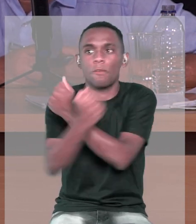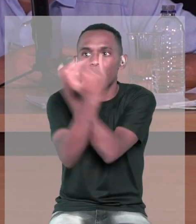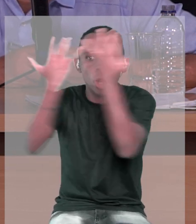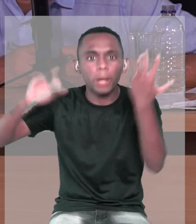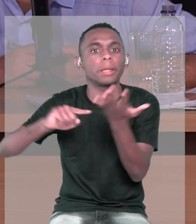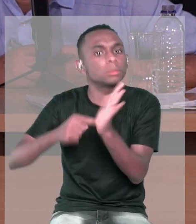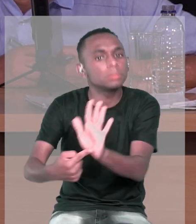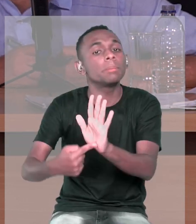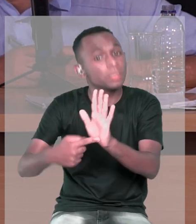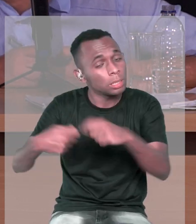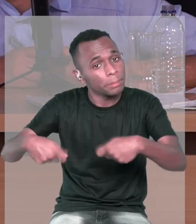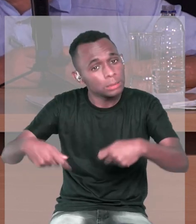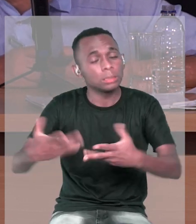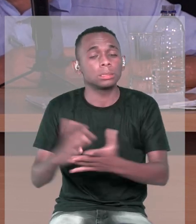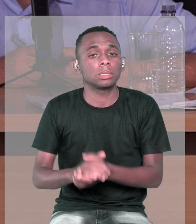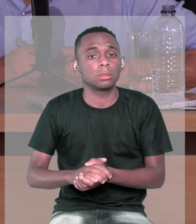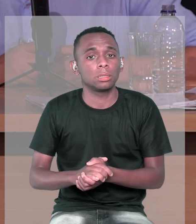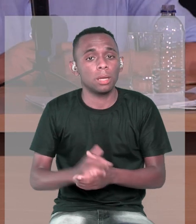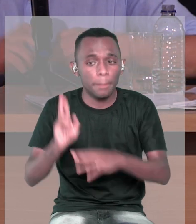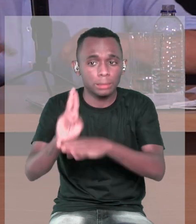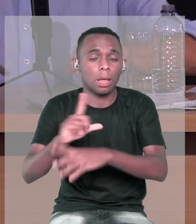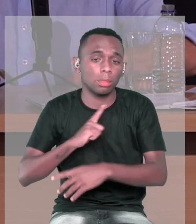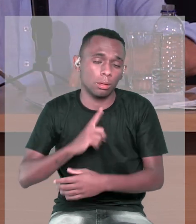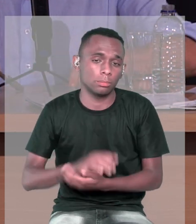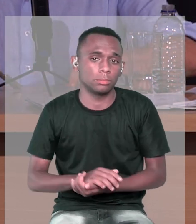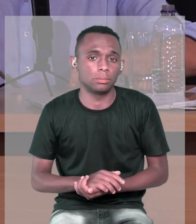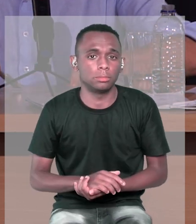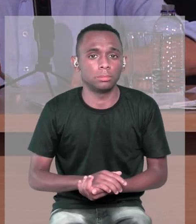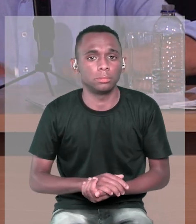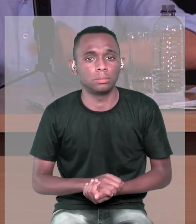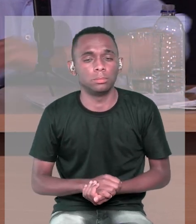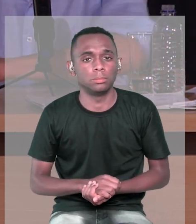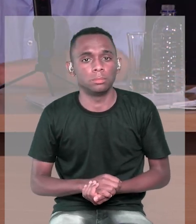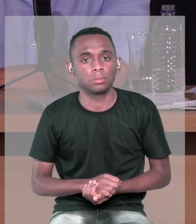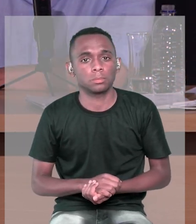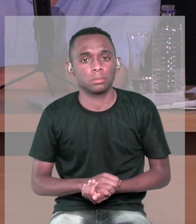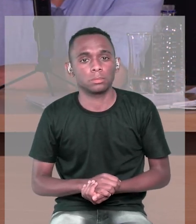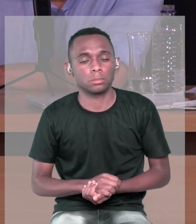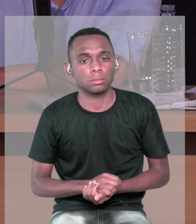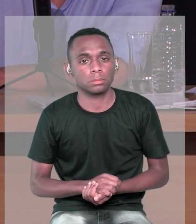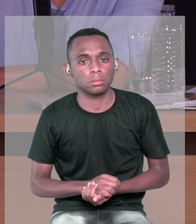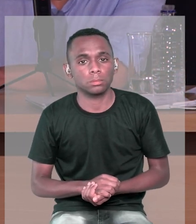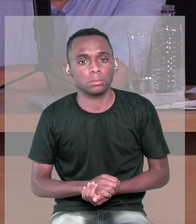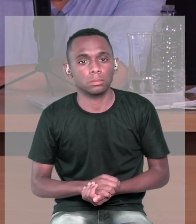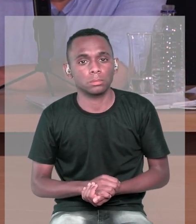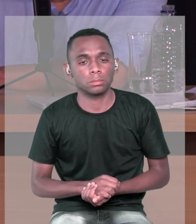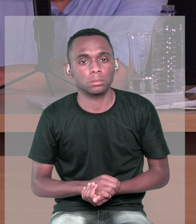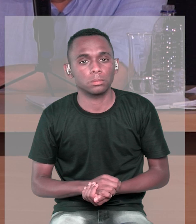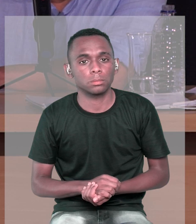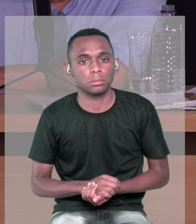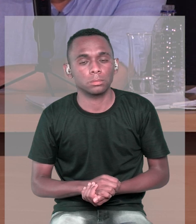florestas. Et donc faire, pour casser le régime de séparation, faire